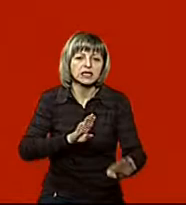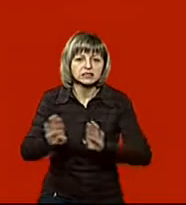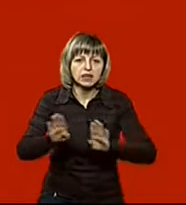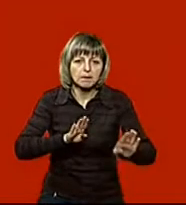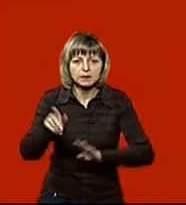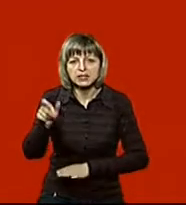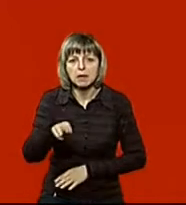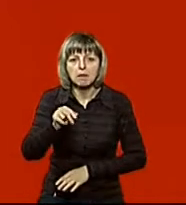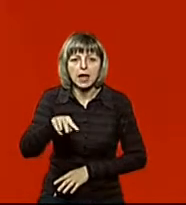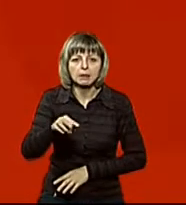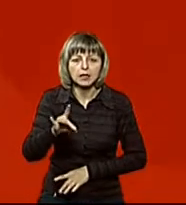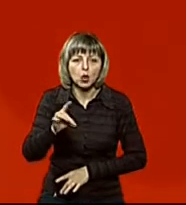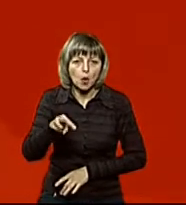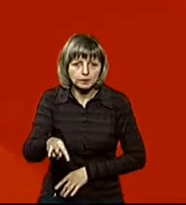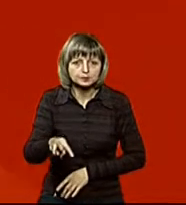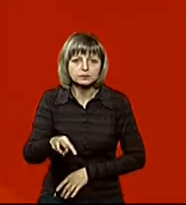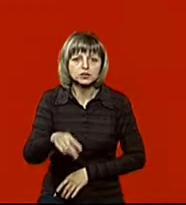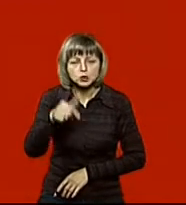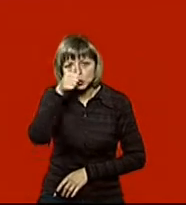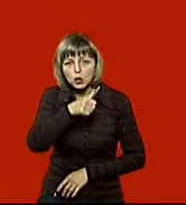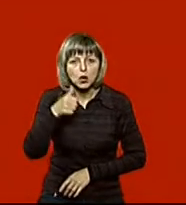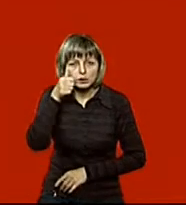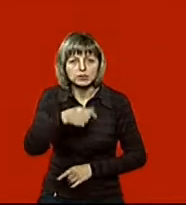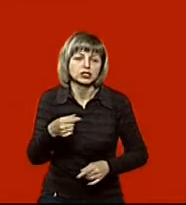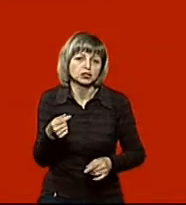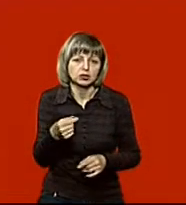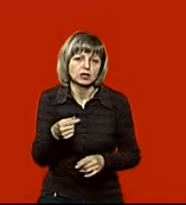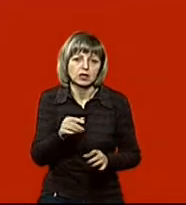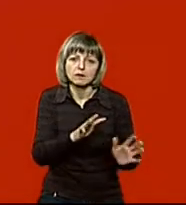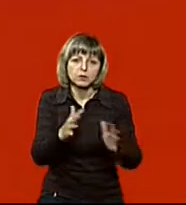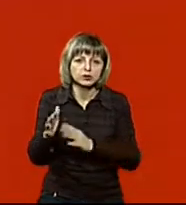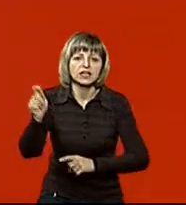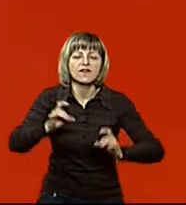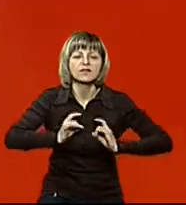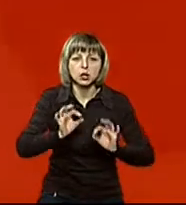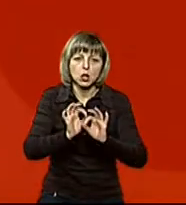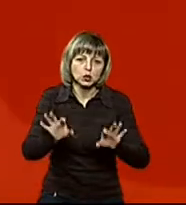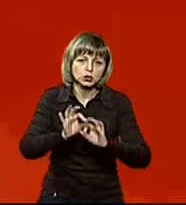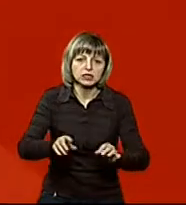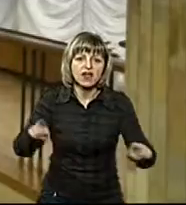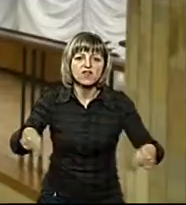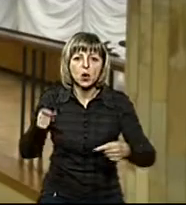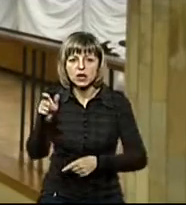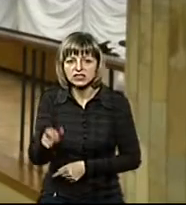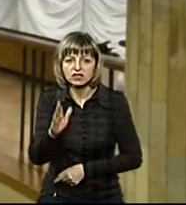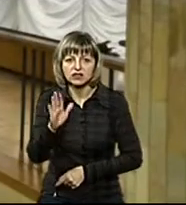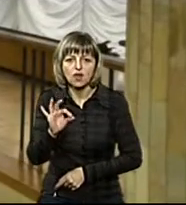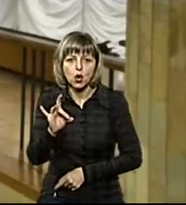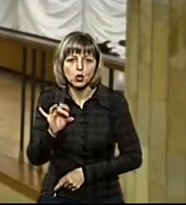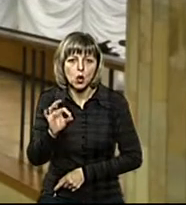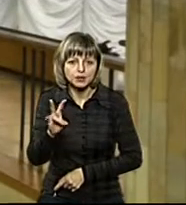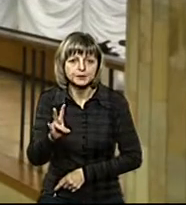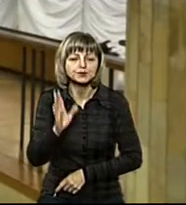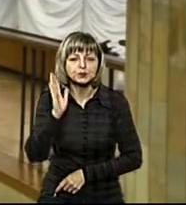Палмером. Про особливості цьогорічного фестивалю Суспільному розповів організатор Василь Ворон. Буде